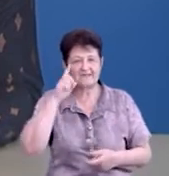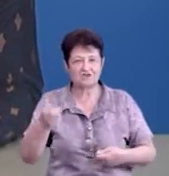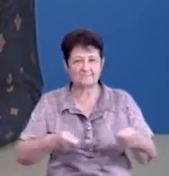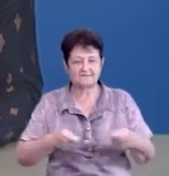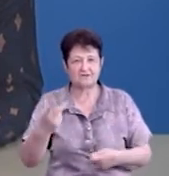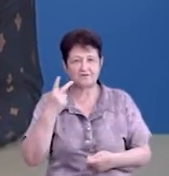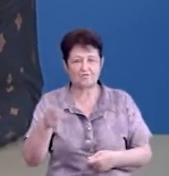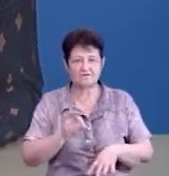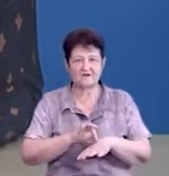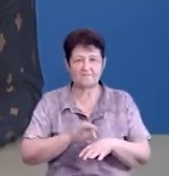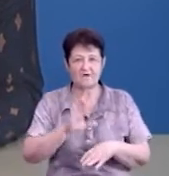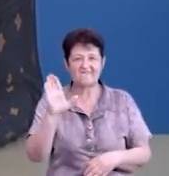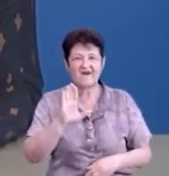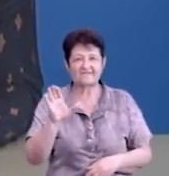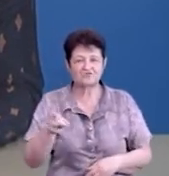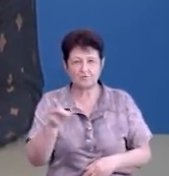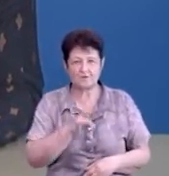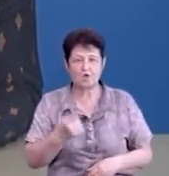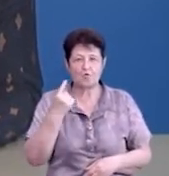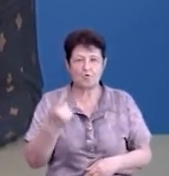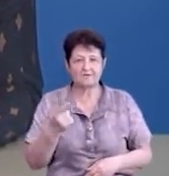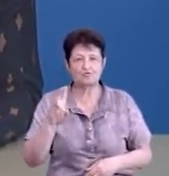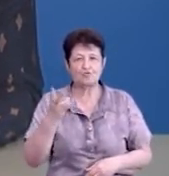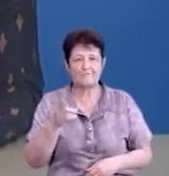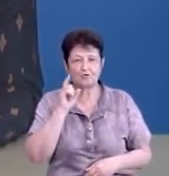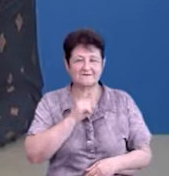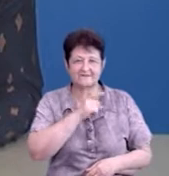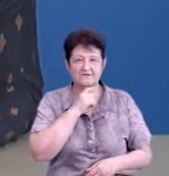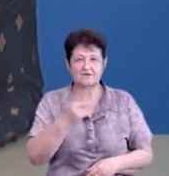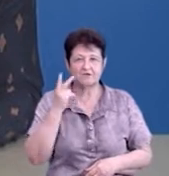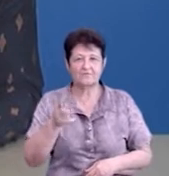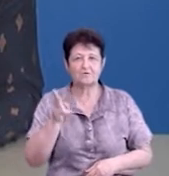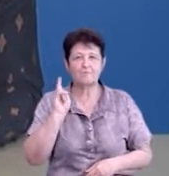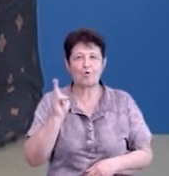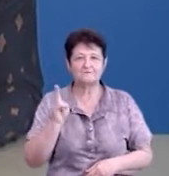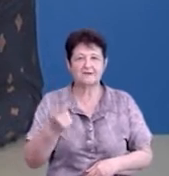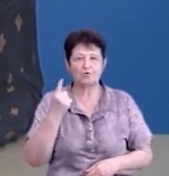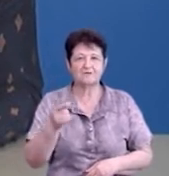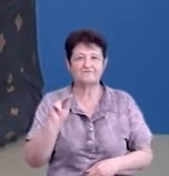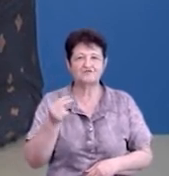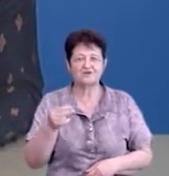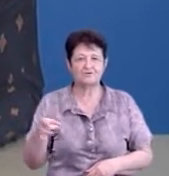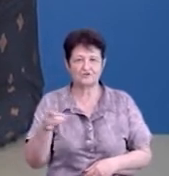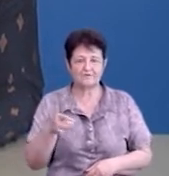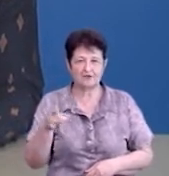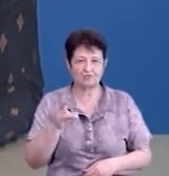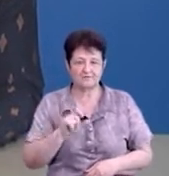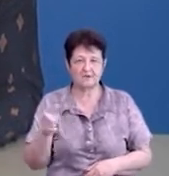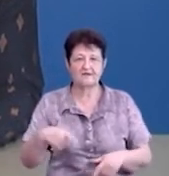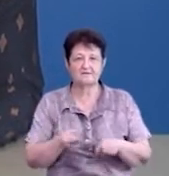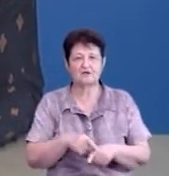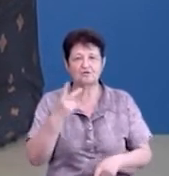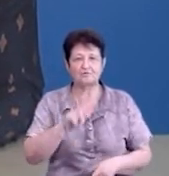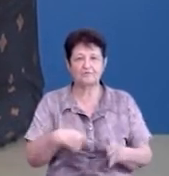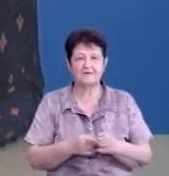облдержадміністрації. Двоє хворих у Варвинському районі, один у Новгороді-Сіверському, двоє у Козелецькому та один у Чернігівському районах. Також двоє